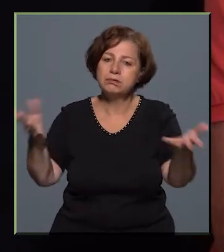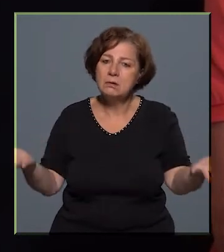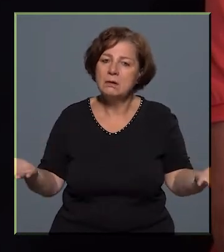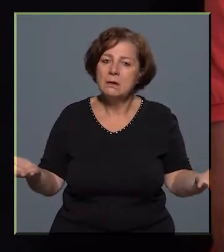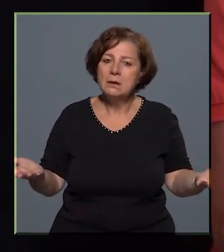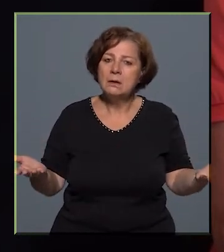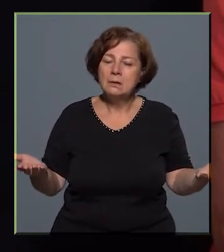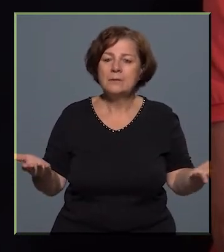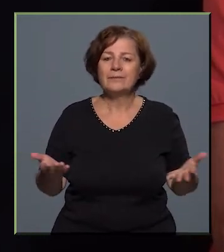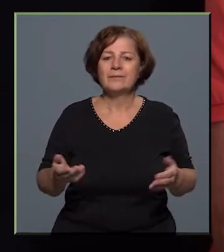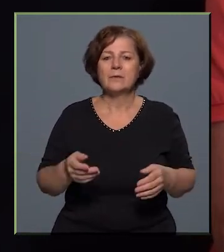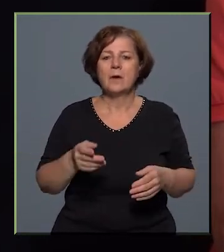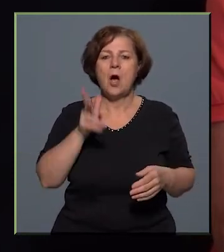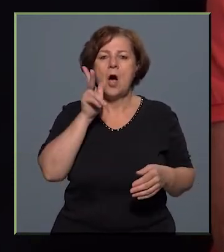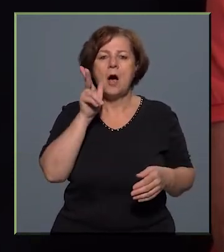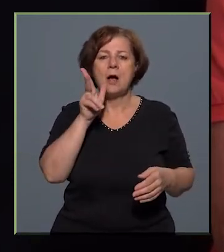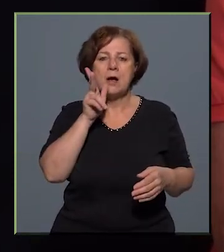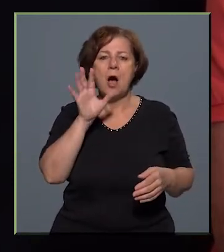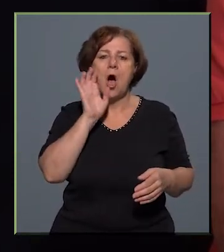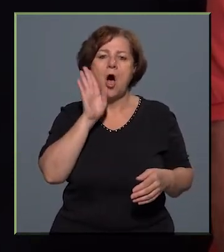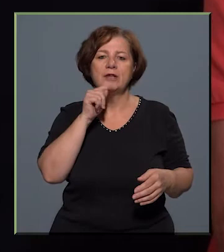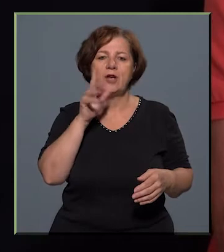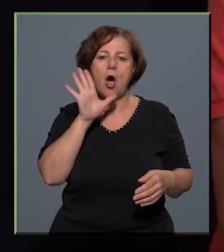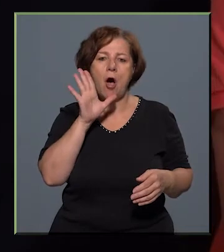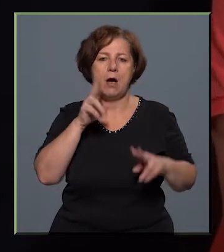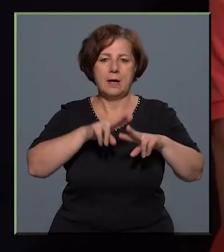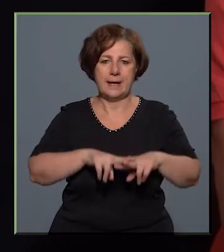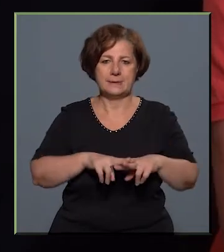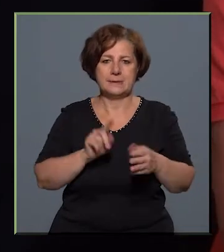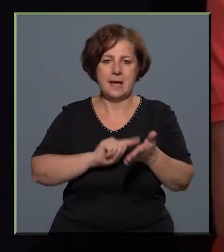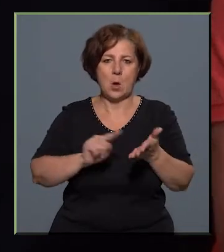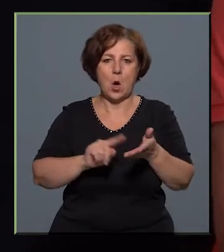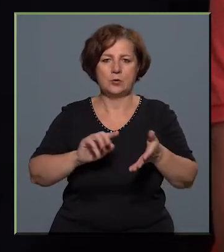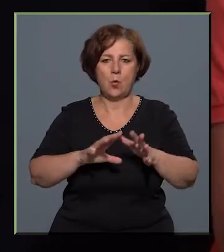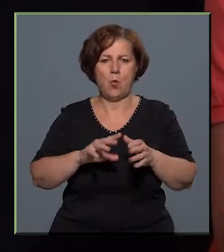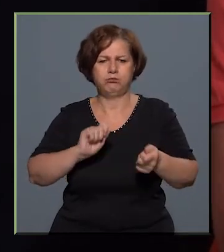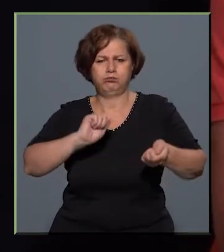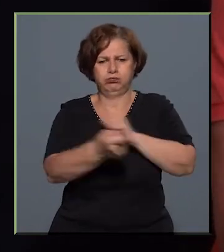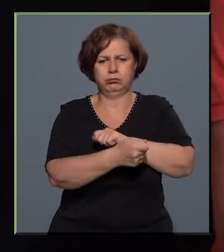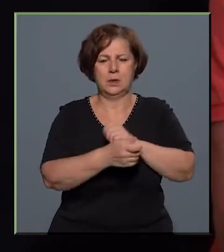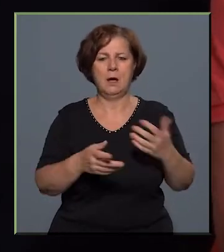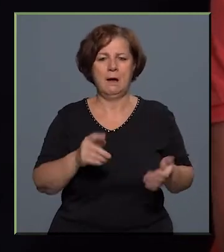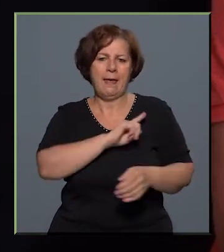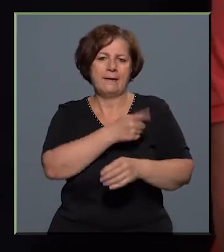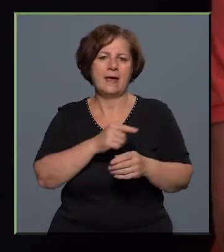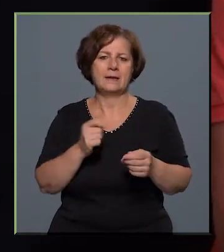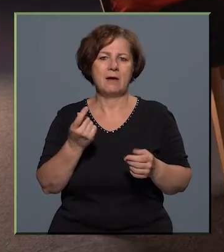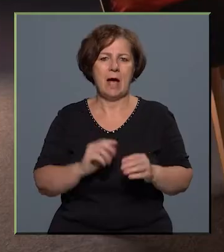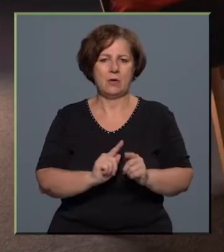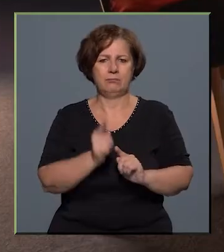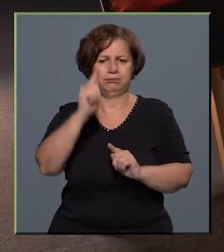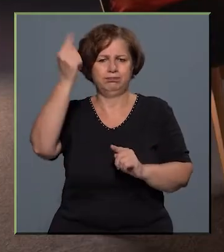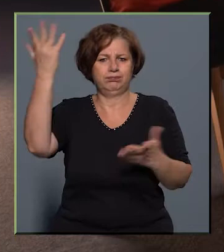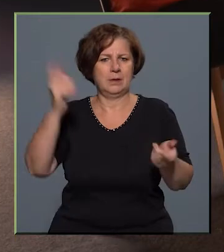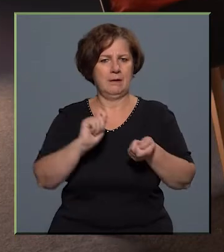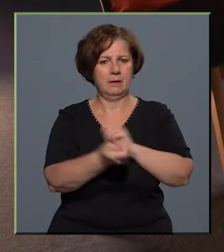Tehát a katás rendszer radikális változása, energiaárak